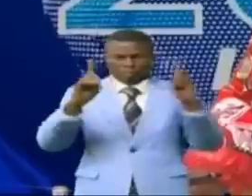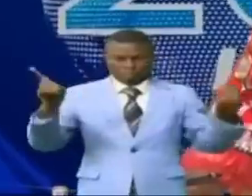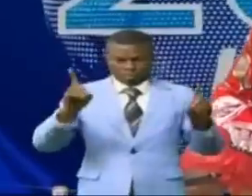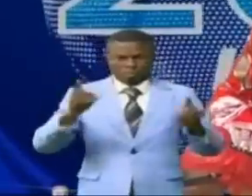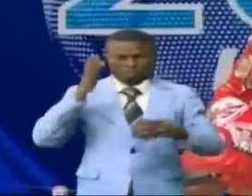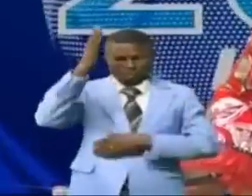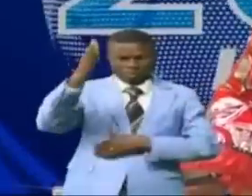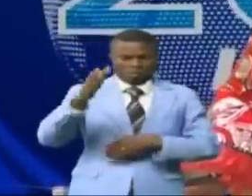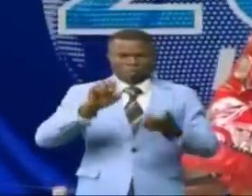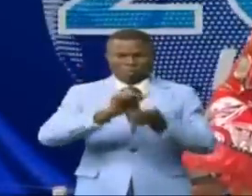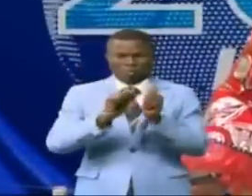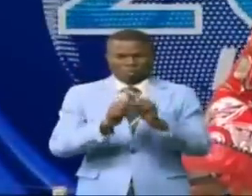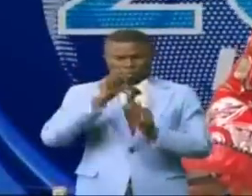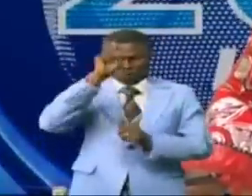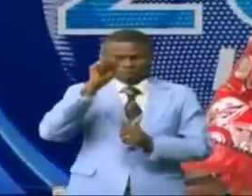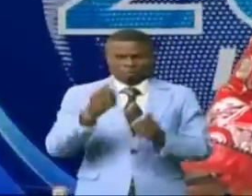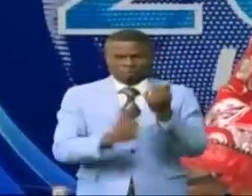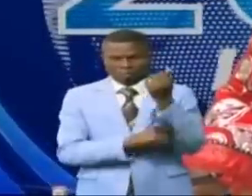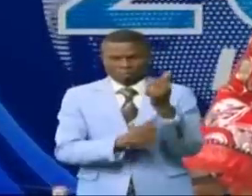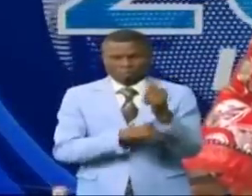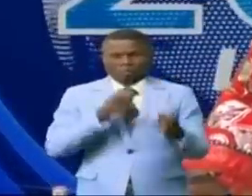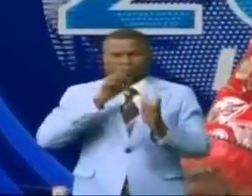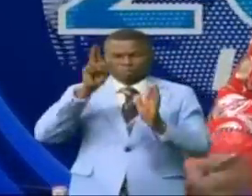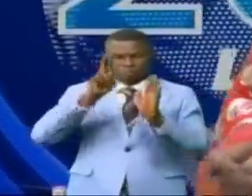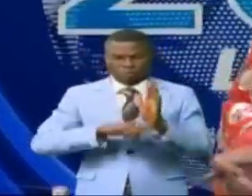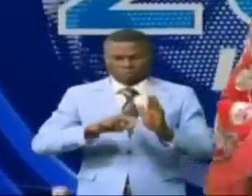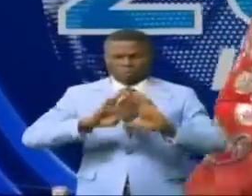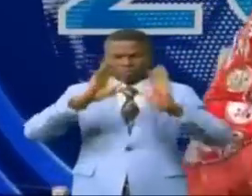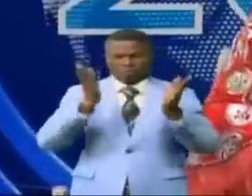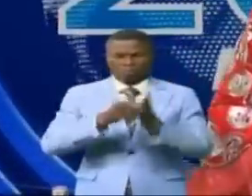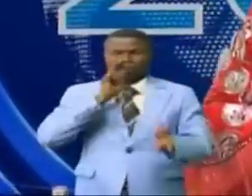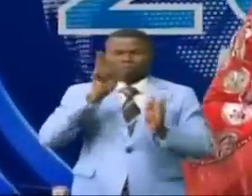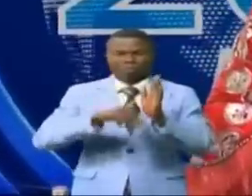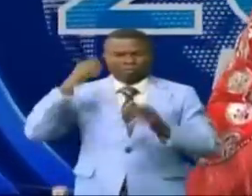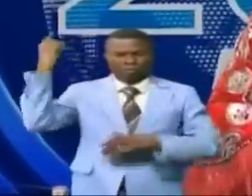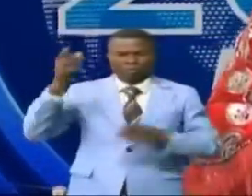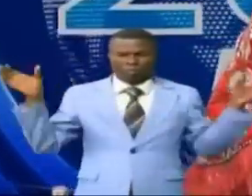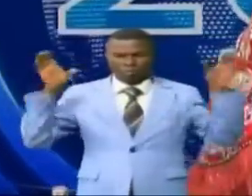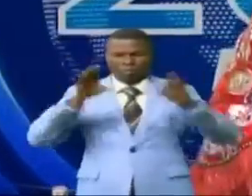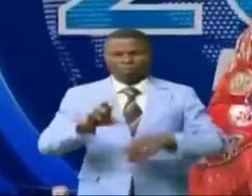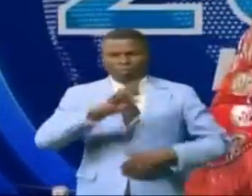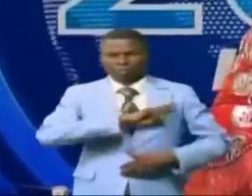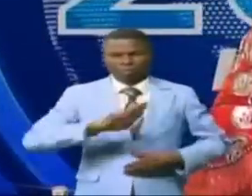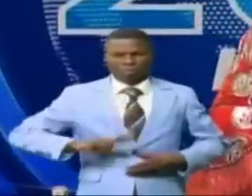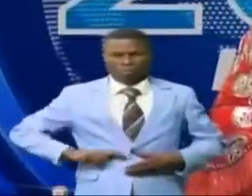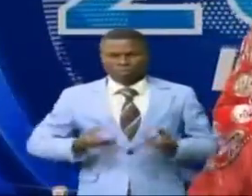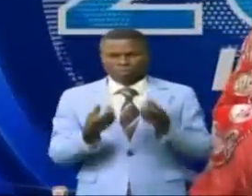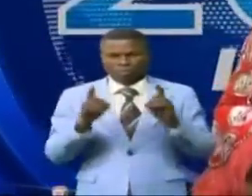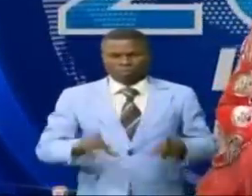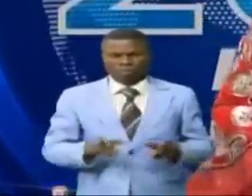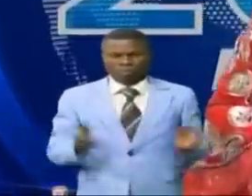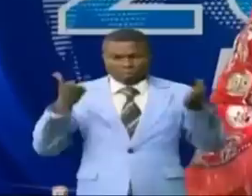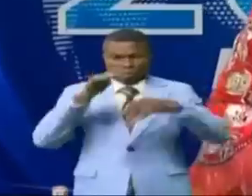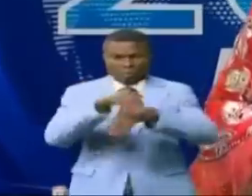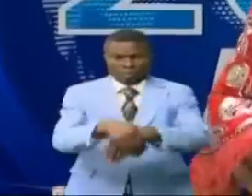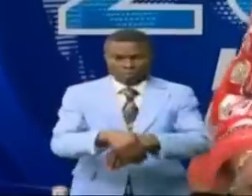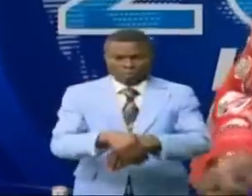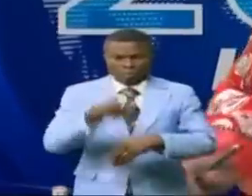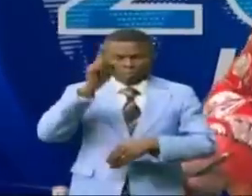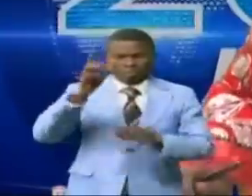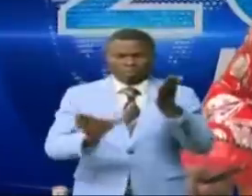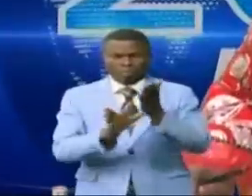artificielle et le parlement. Eh bien, ce sommet a rassemblé tous les parlements du monde. La République démocratique du Congo a été représentée par le